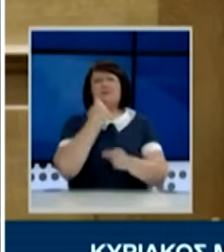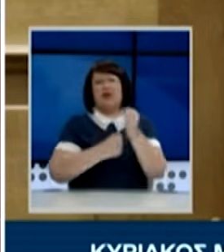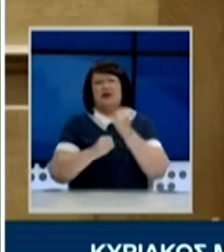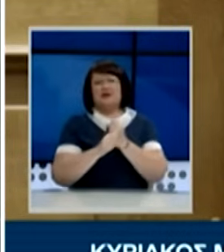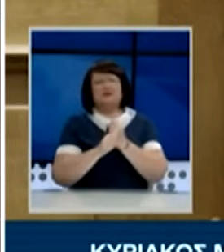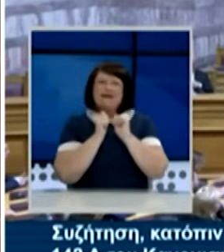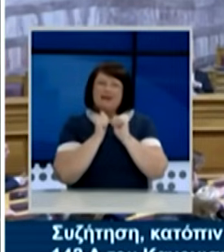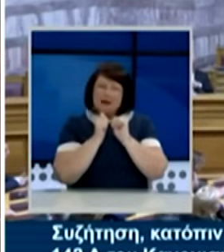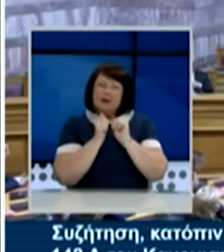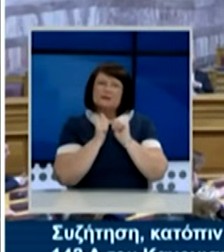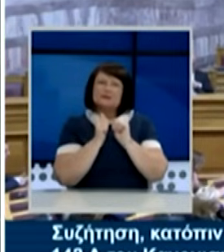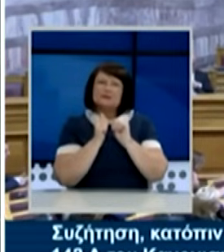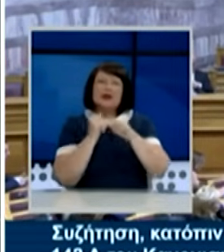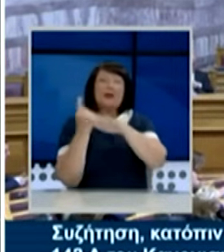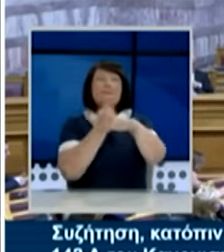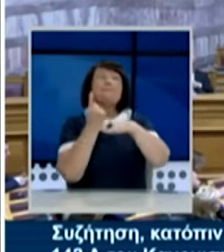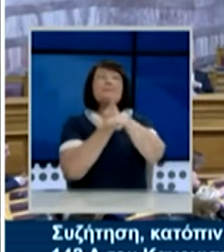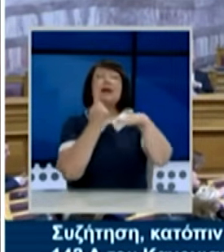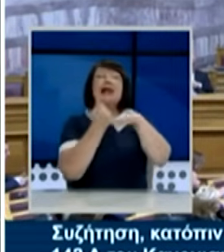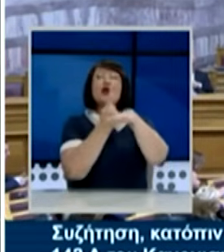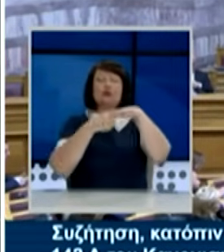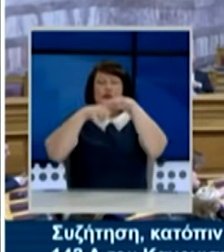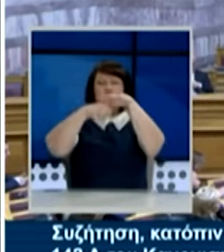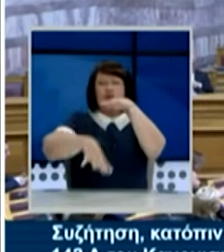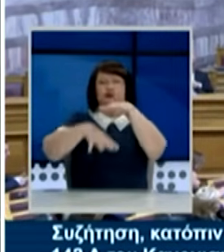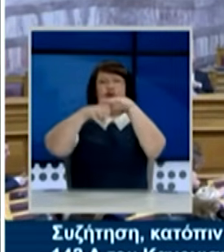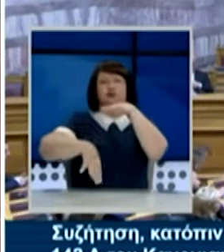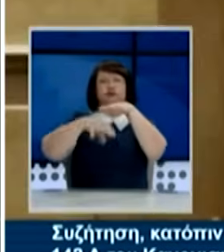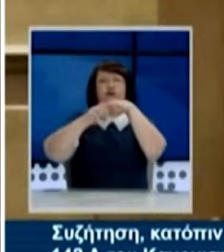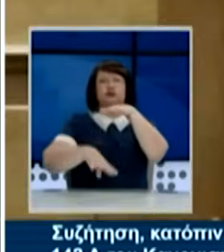πολύ άσχημες. Να είσαι καλά. Σε ευχαριστώ πάρα πολύ για την παρουσία σου. Ευχαριστώ και εγώ. Σας χαιρετώ.